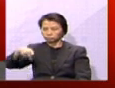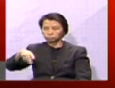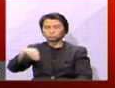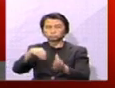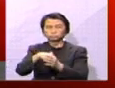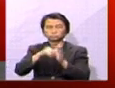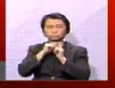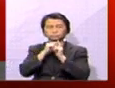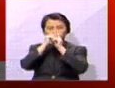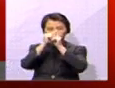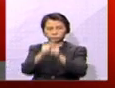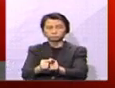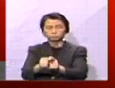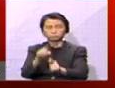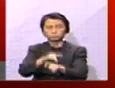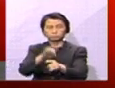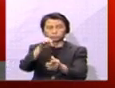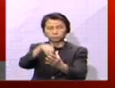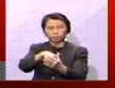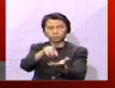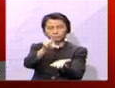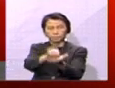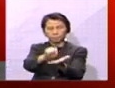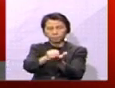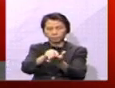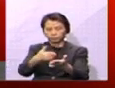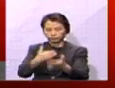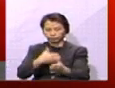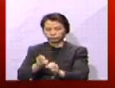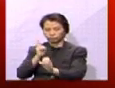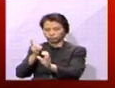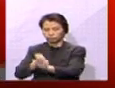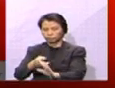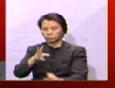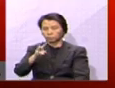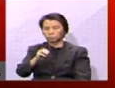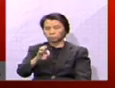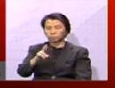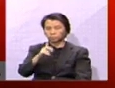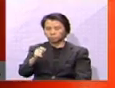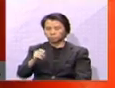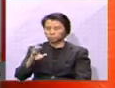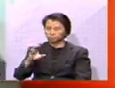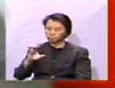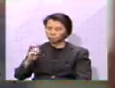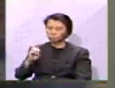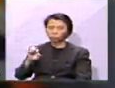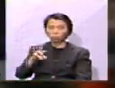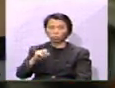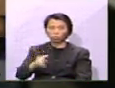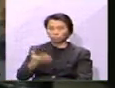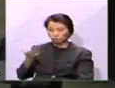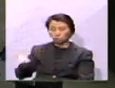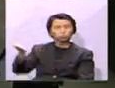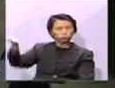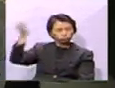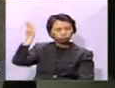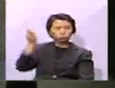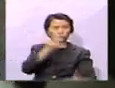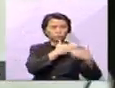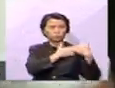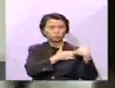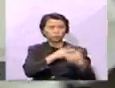satu kenyataan media sebelum menyertai MRT k Datuk zohari pernah menyandang jawatan